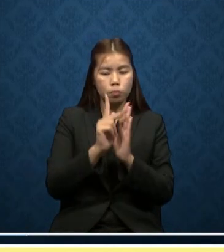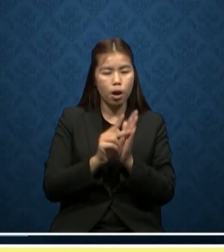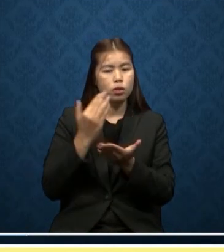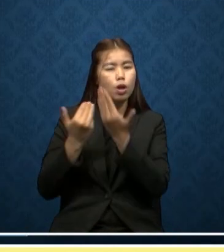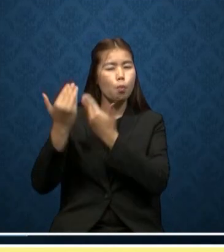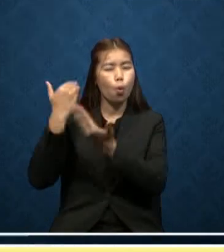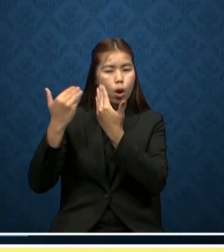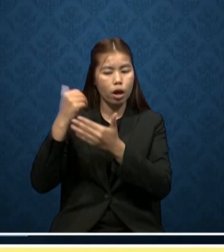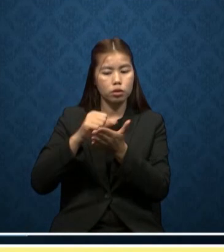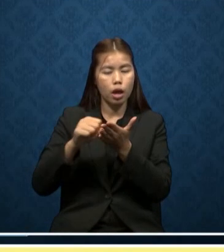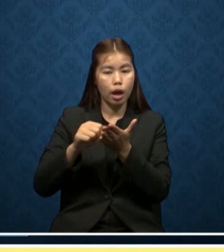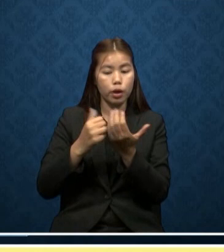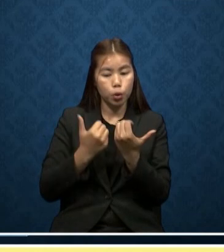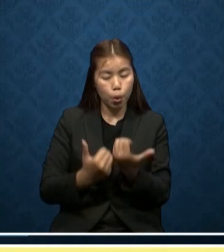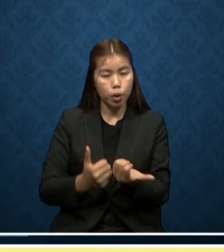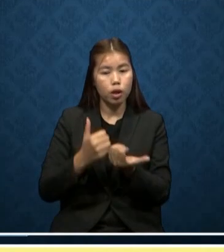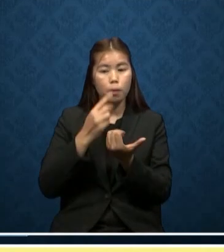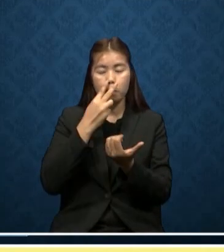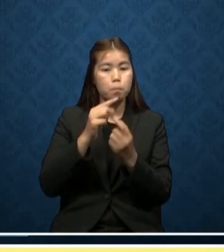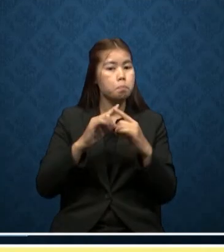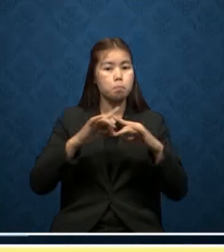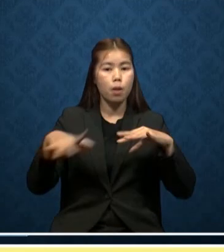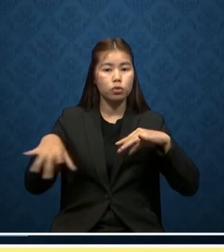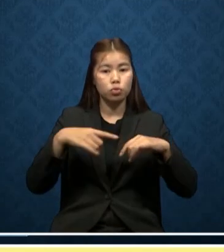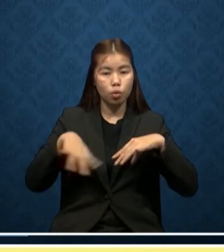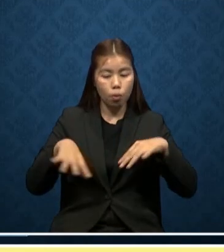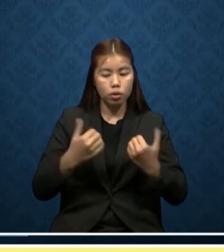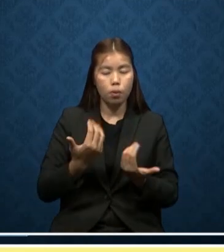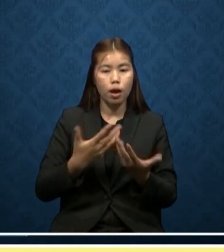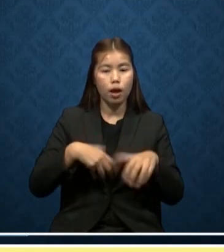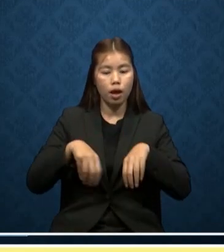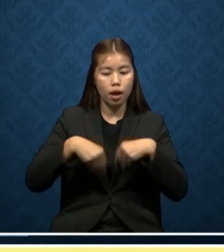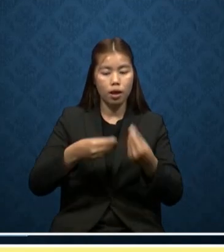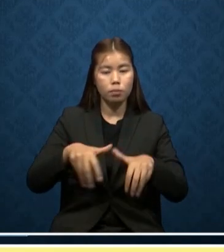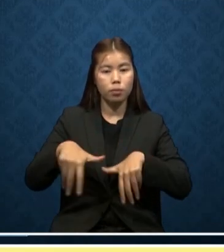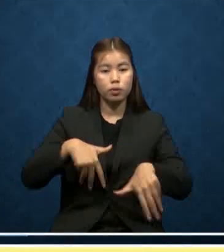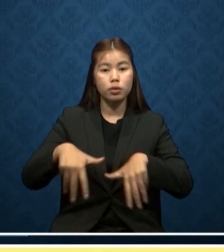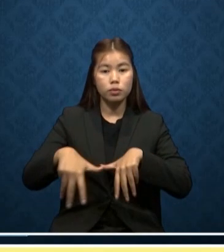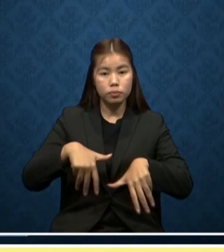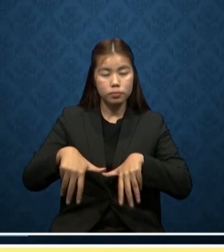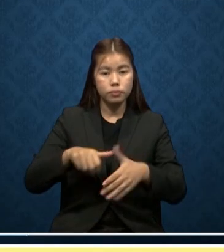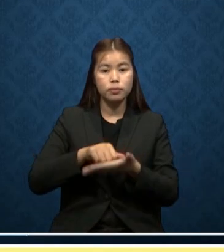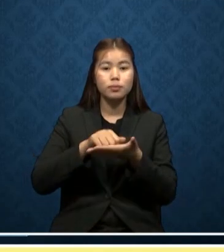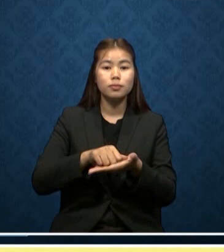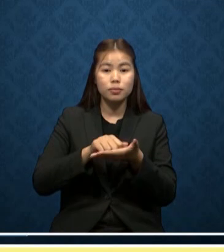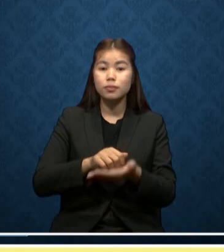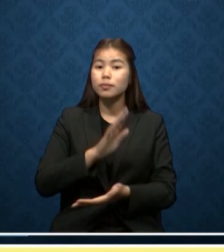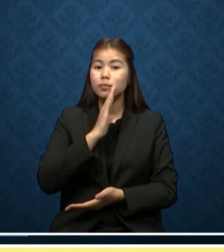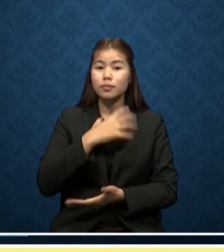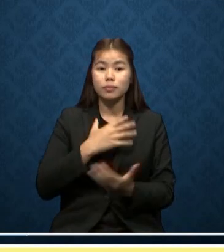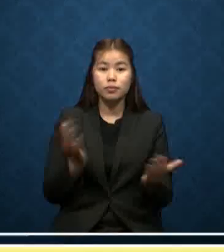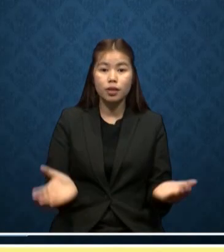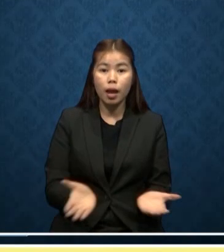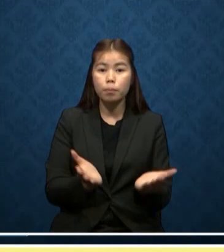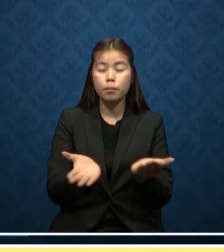ปัจจุบันและเป็นอุปสรรคต่อการให้บริการประชาชนอย่าลืมว่าในการที่จะขับเคลื่อนการ